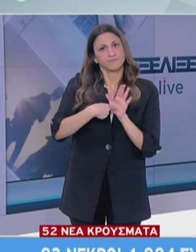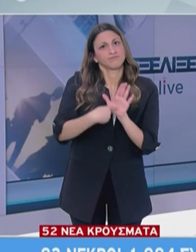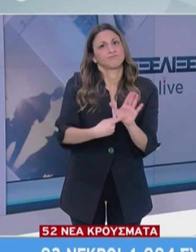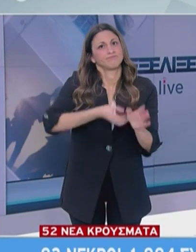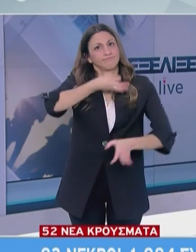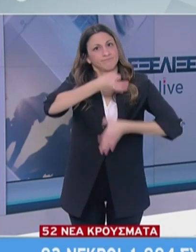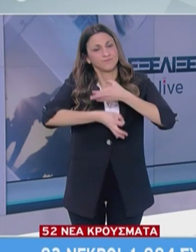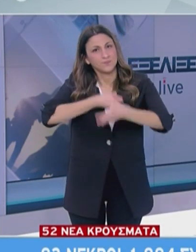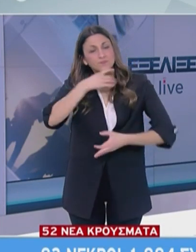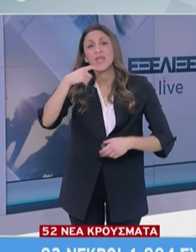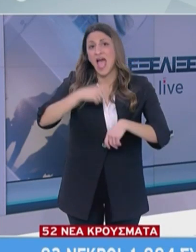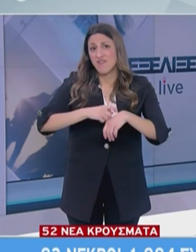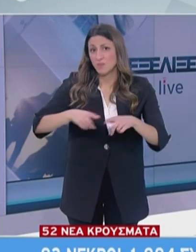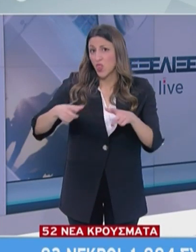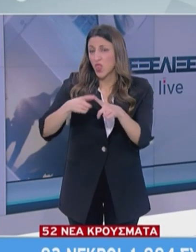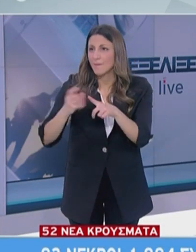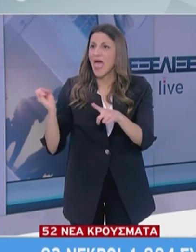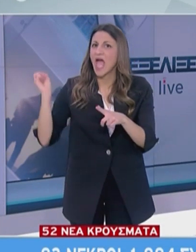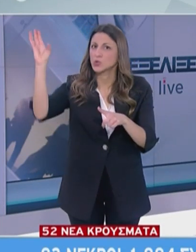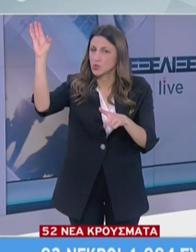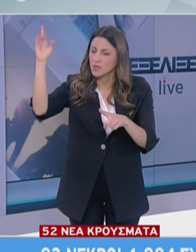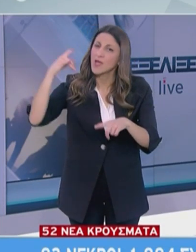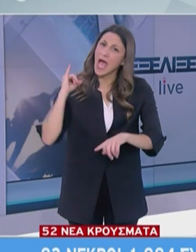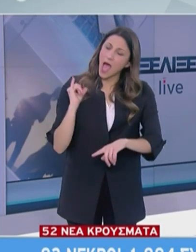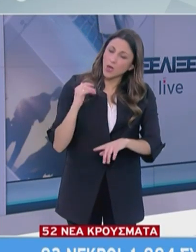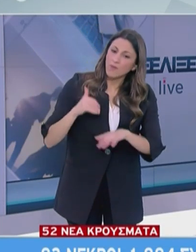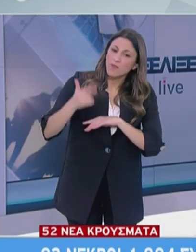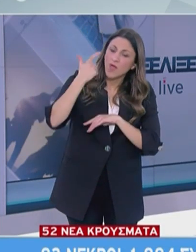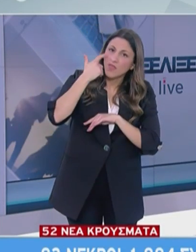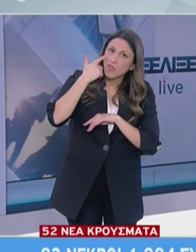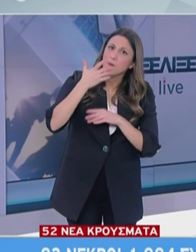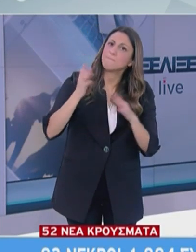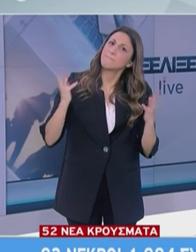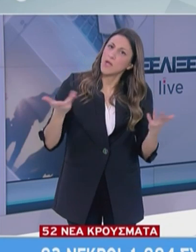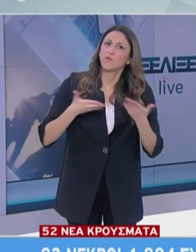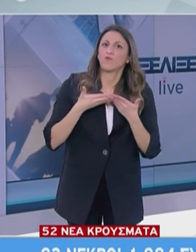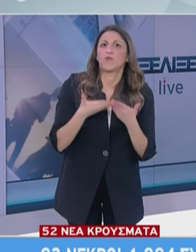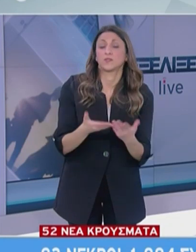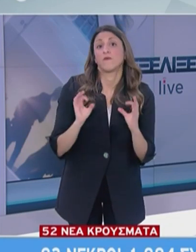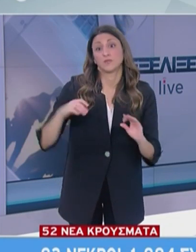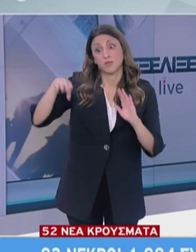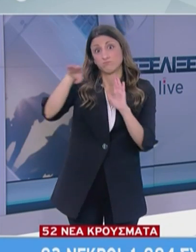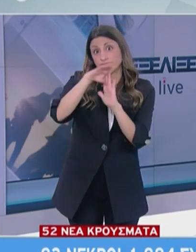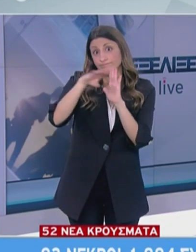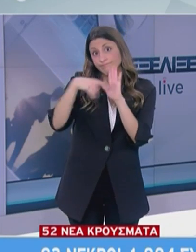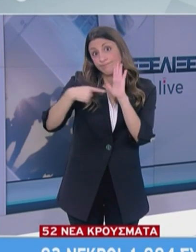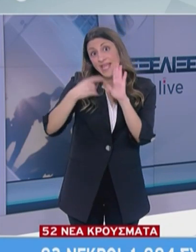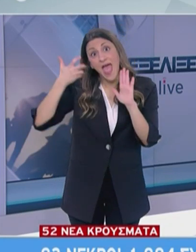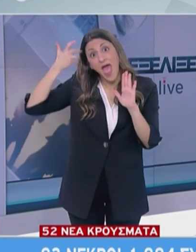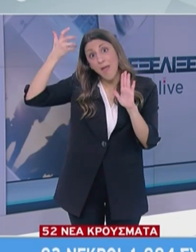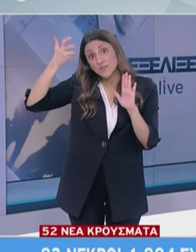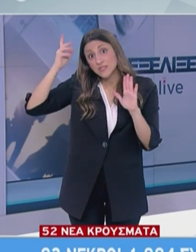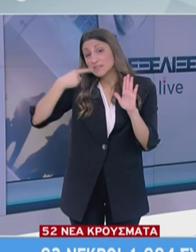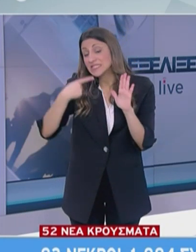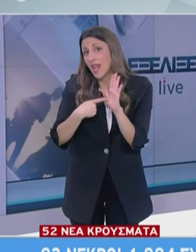ανακοινώσω. Δοκιμάζεται στο εξωτερικό. Είναι ακόμα ένας τρόπος που μπορεί να βοηθήσει πάντα με τους κανόνες της επιστήμης, ιδιαίτερα σε